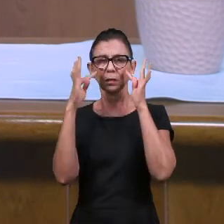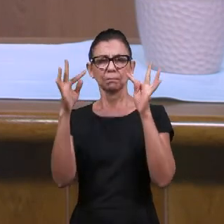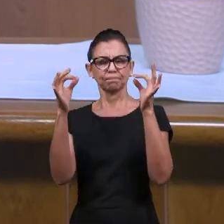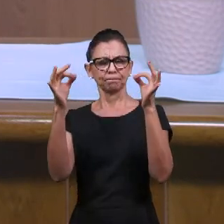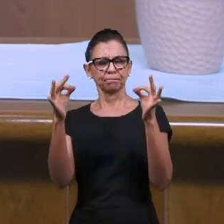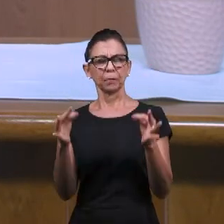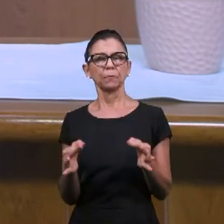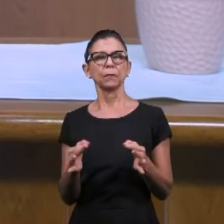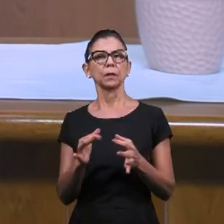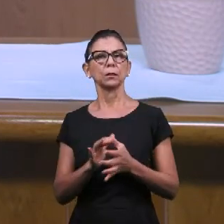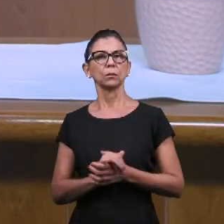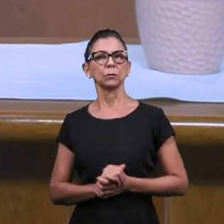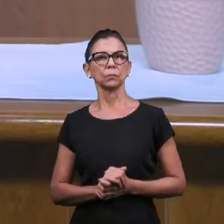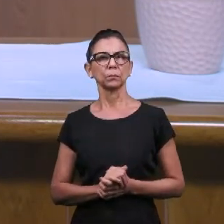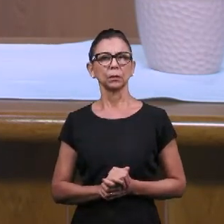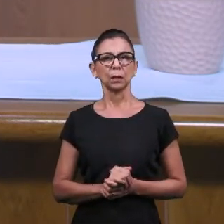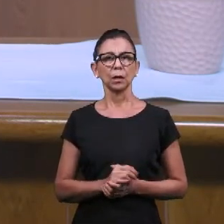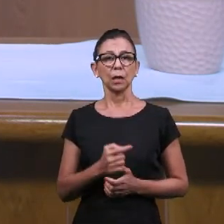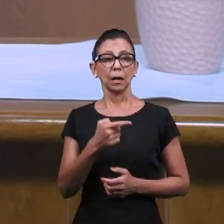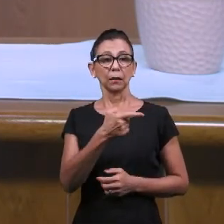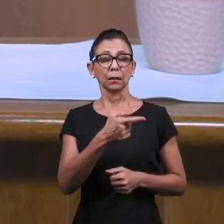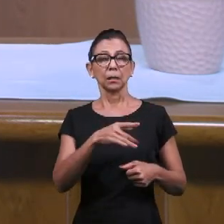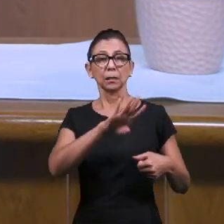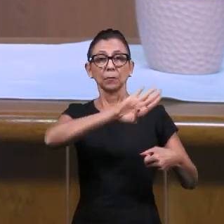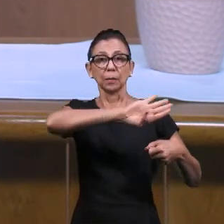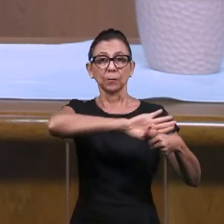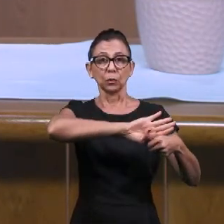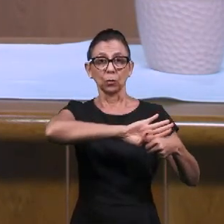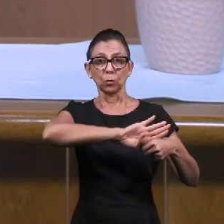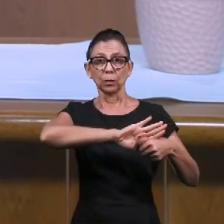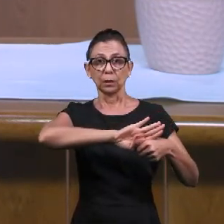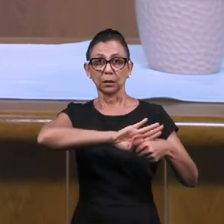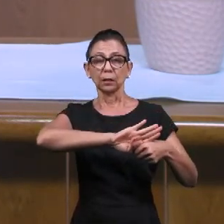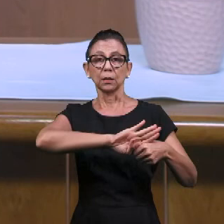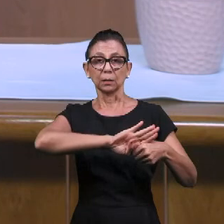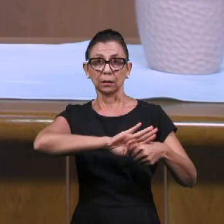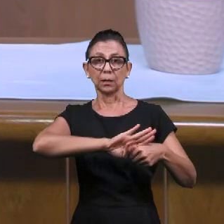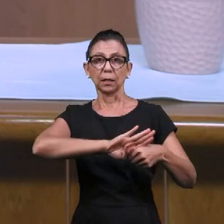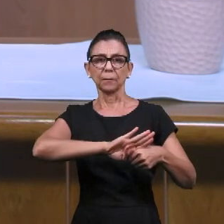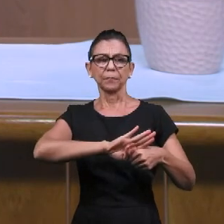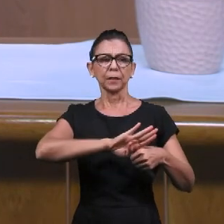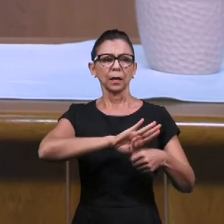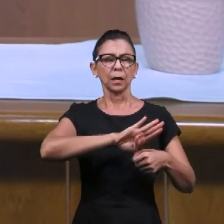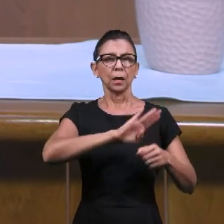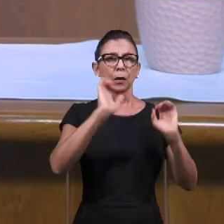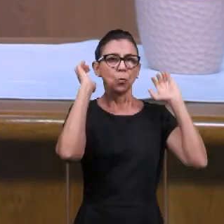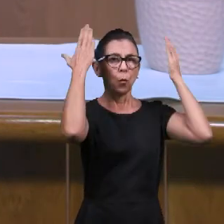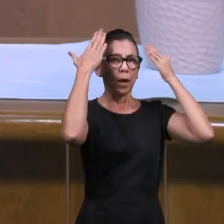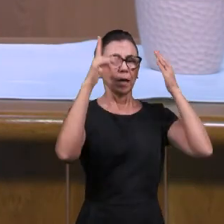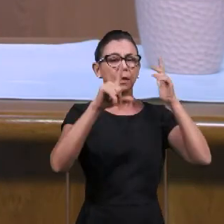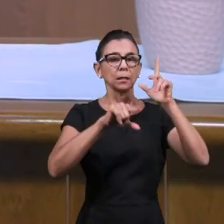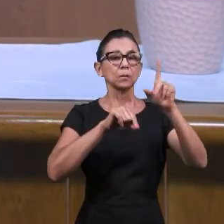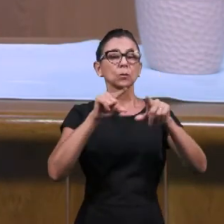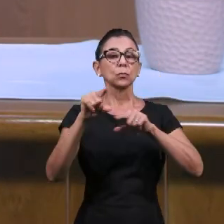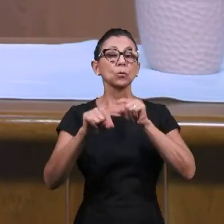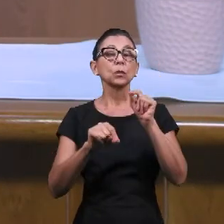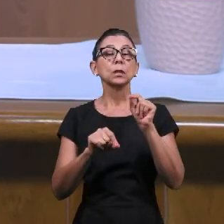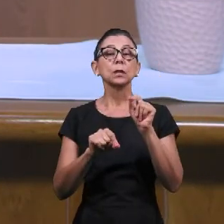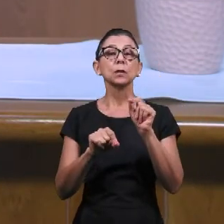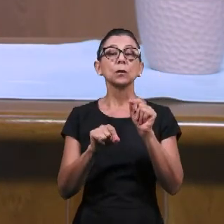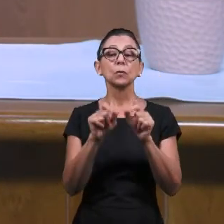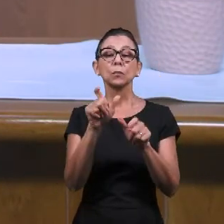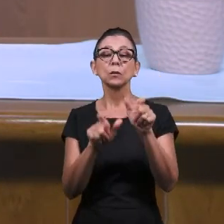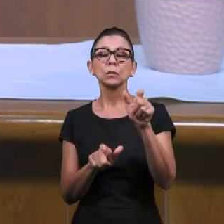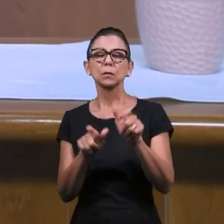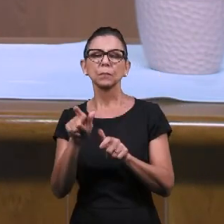он принес с собой в Вавилон. И мы видим положение его, посвящение его, когда он